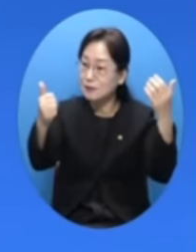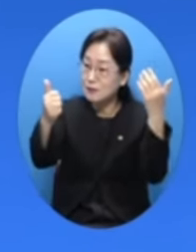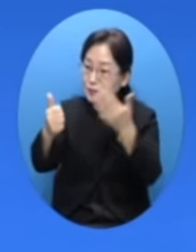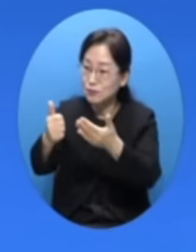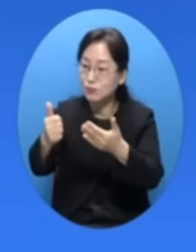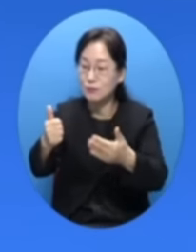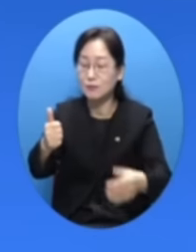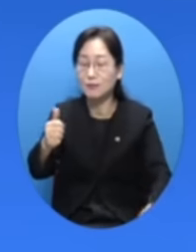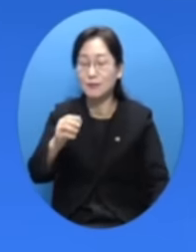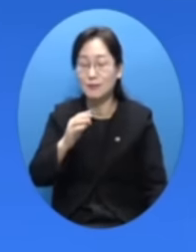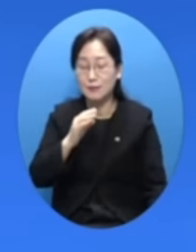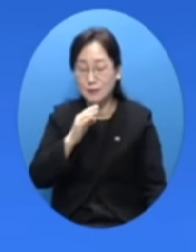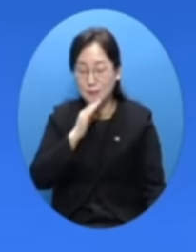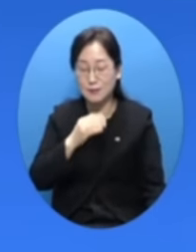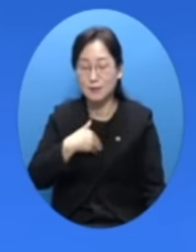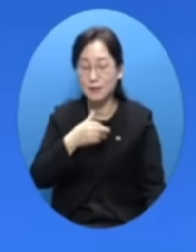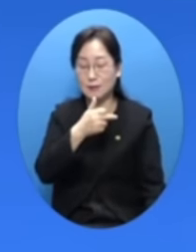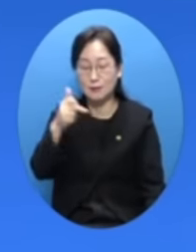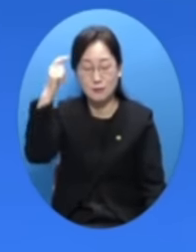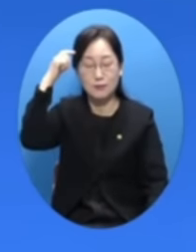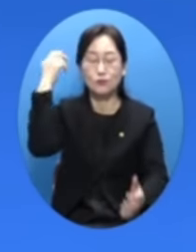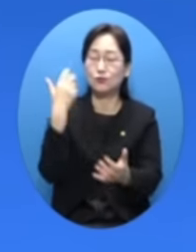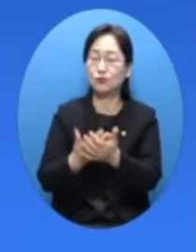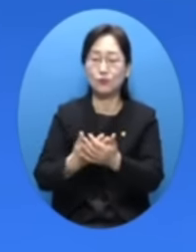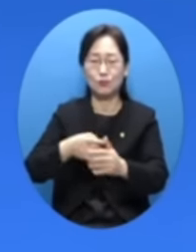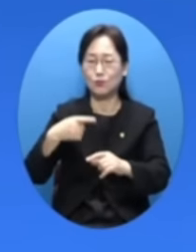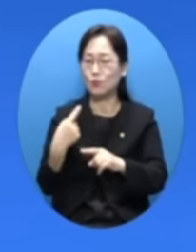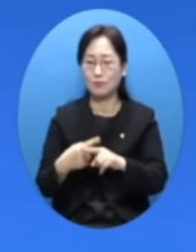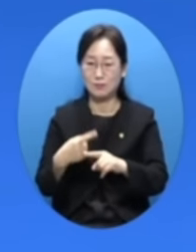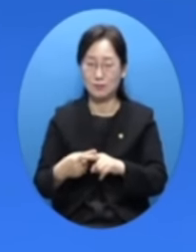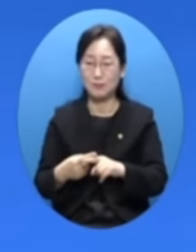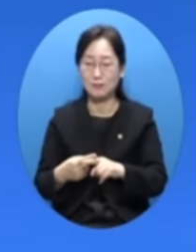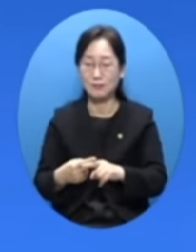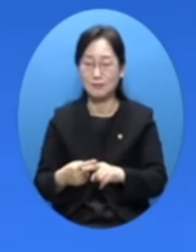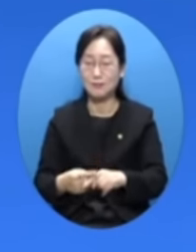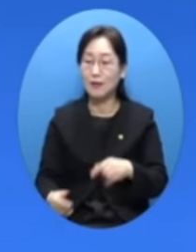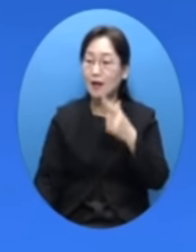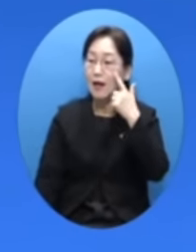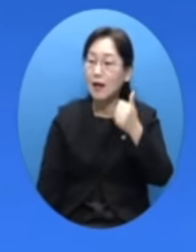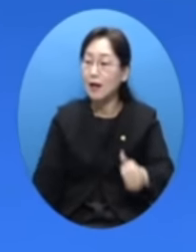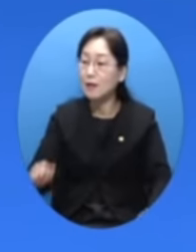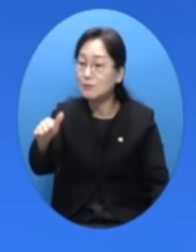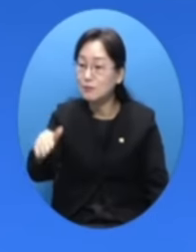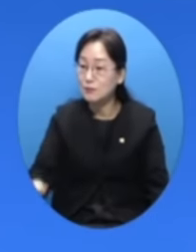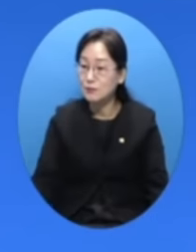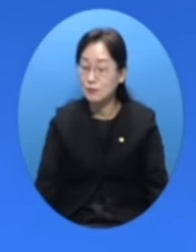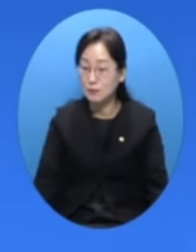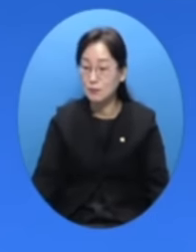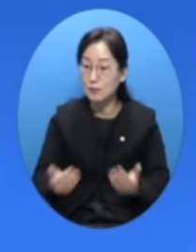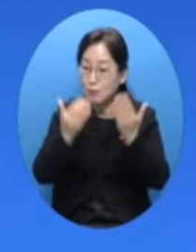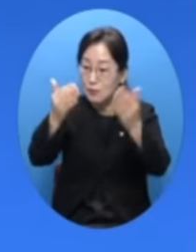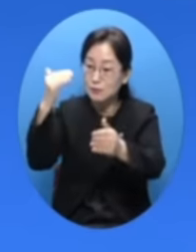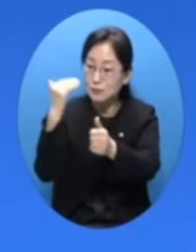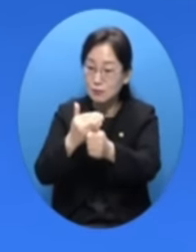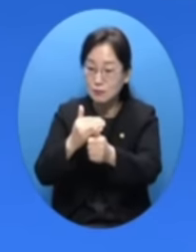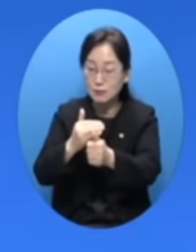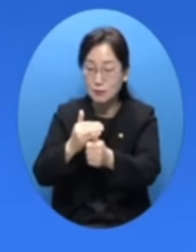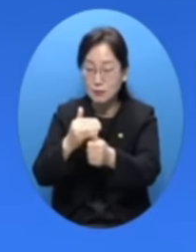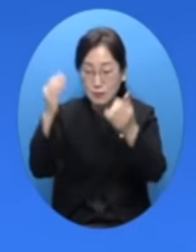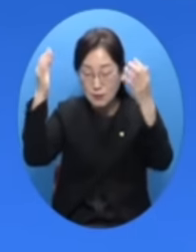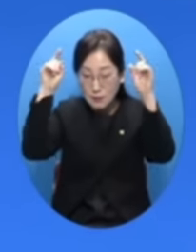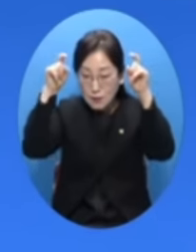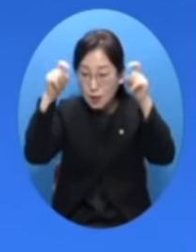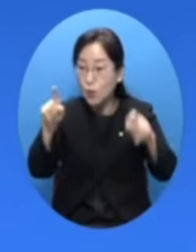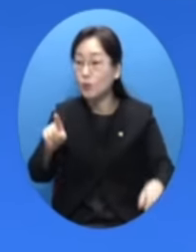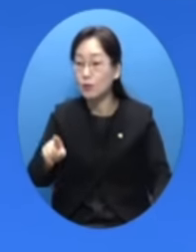자기에게 큰 충격적인 질문이었을 것입니다. 아버지 바칠 제물이 어디 있습니까? 바로 내가